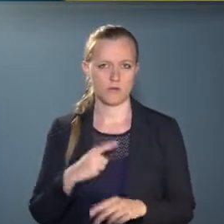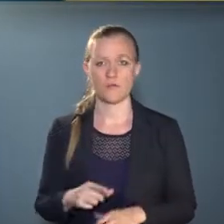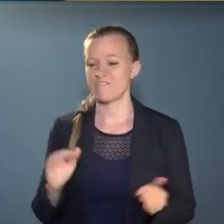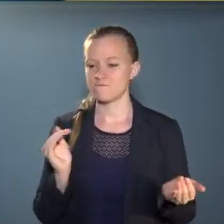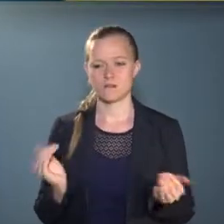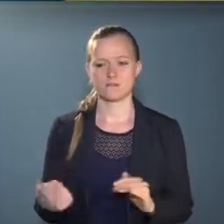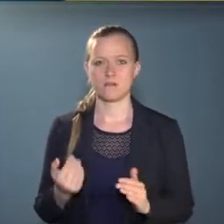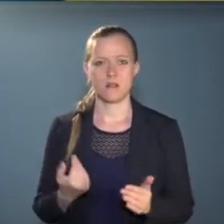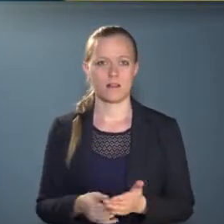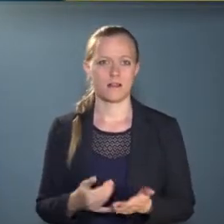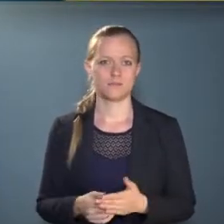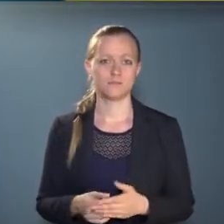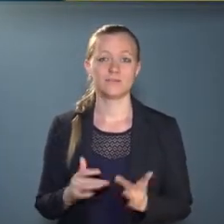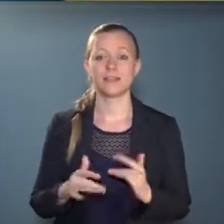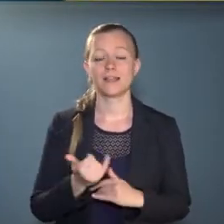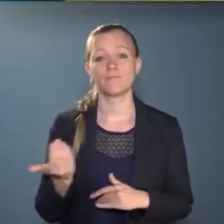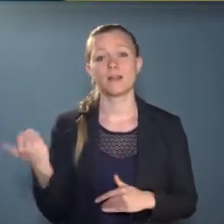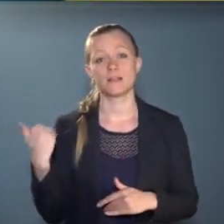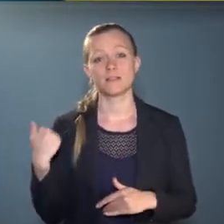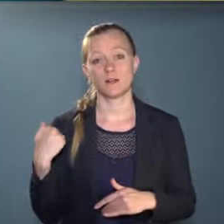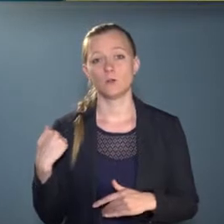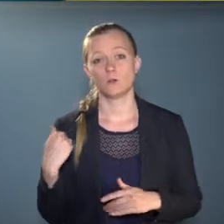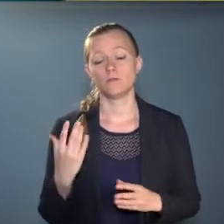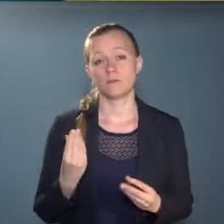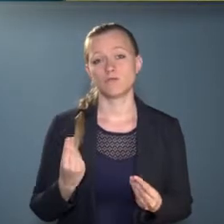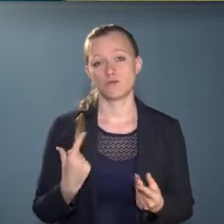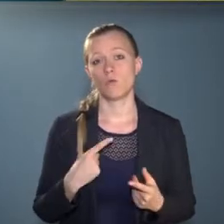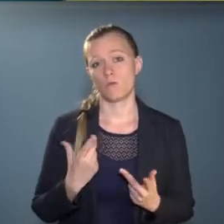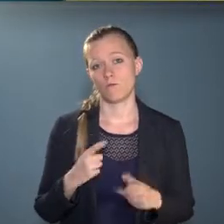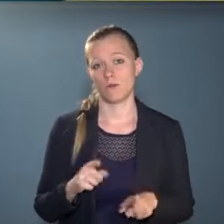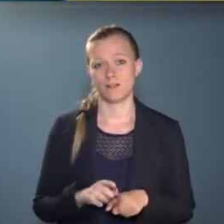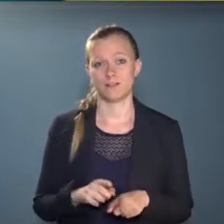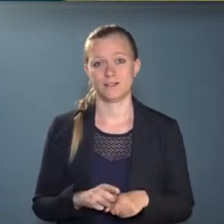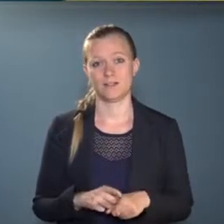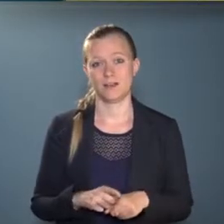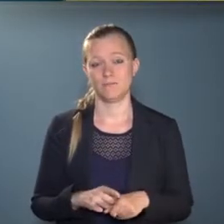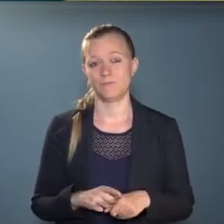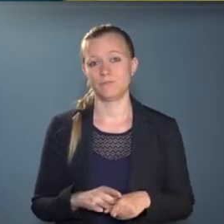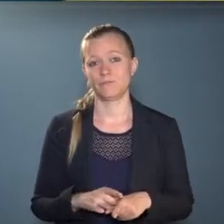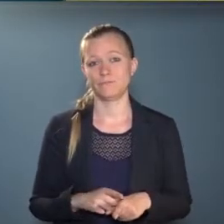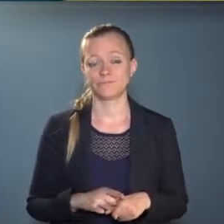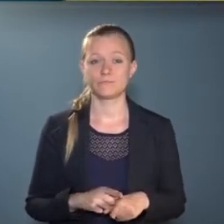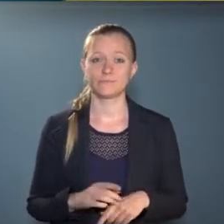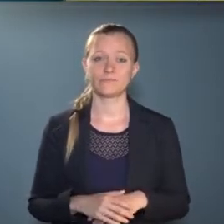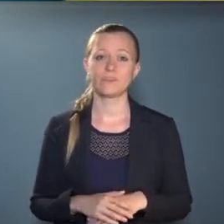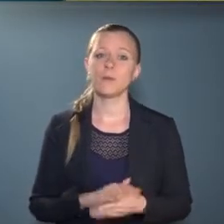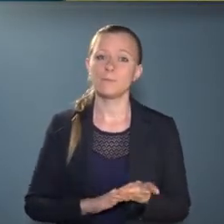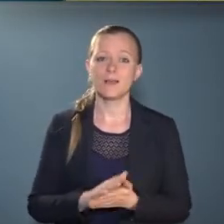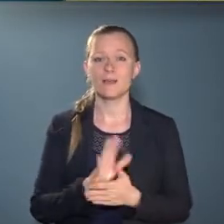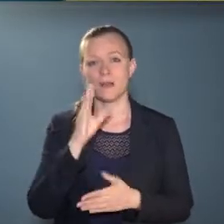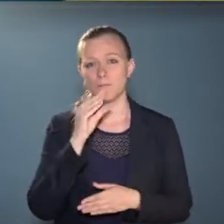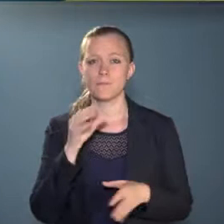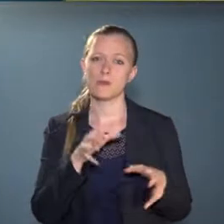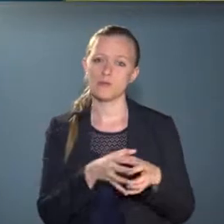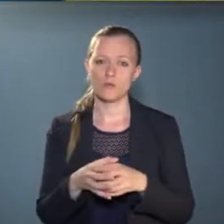visszaszorultak, amik pár évvel ezelőtt még azért elég jelentősen hangot adtak annak, hogy milyen embercsoportokat